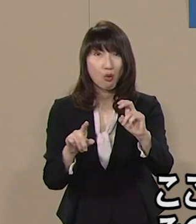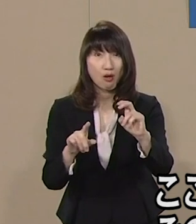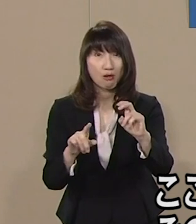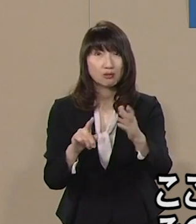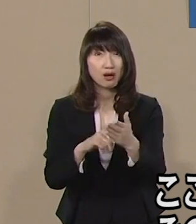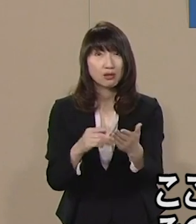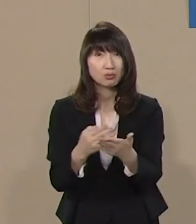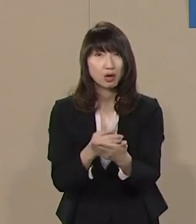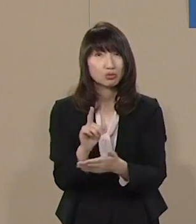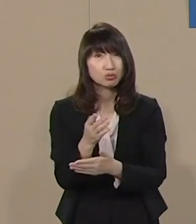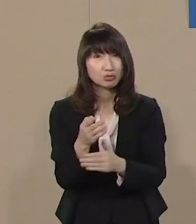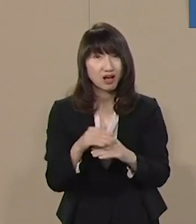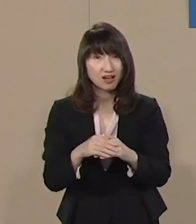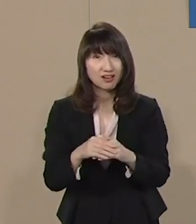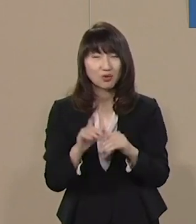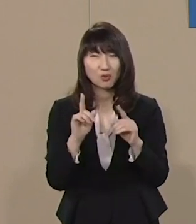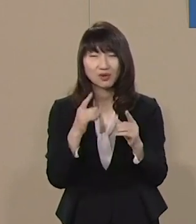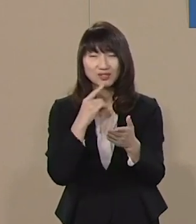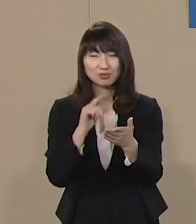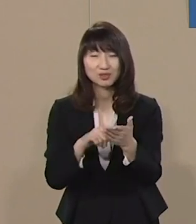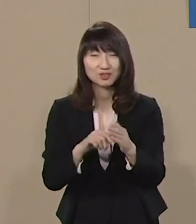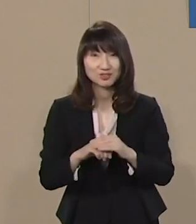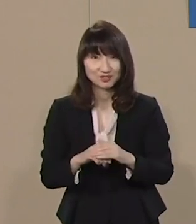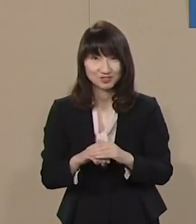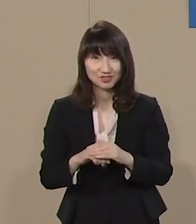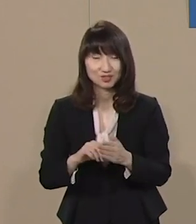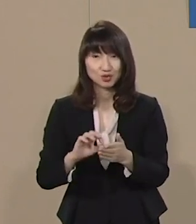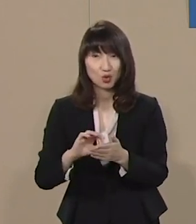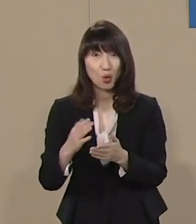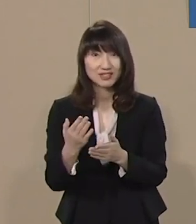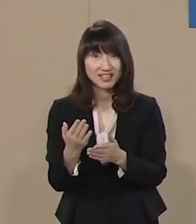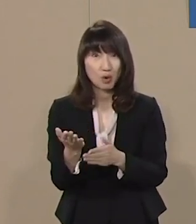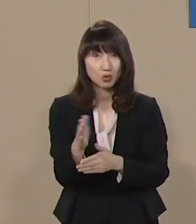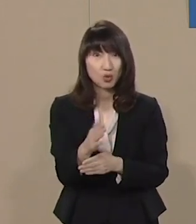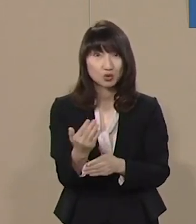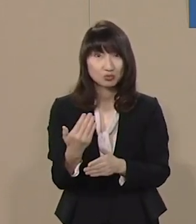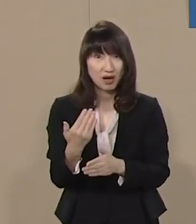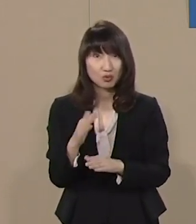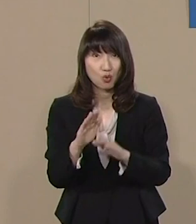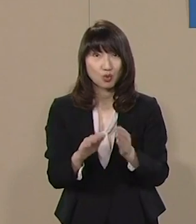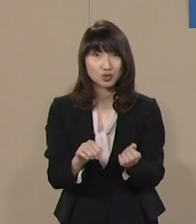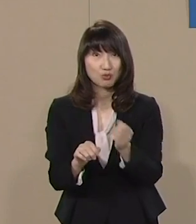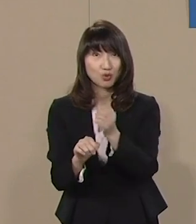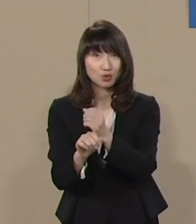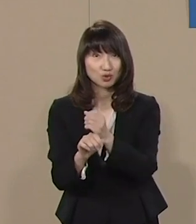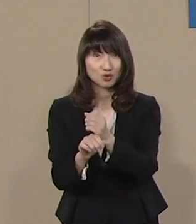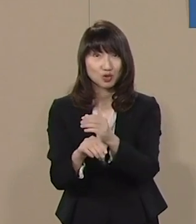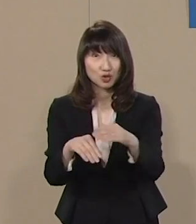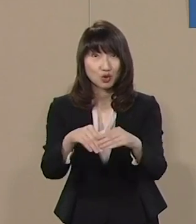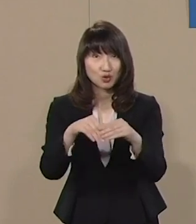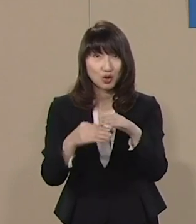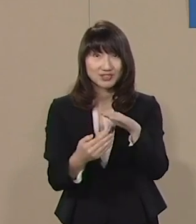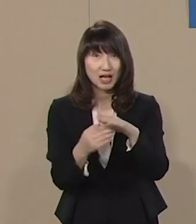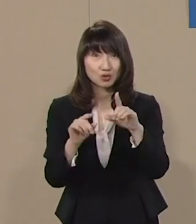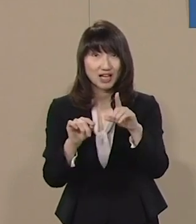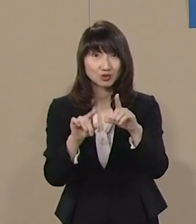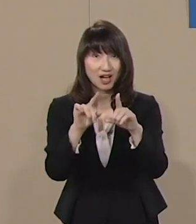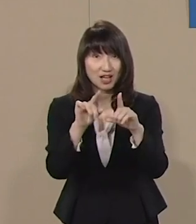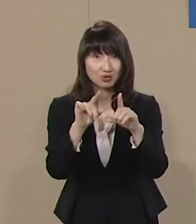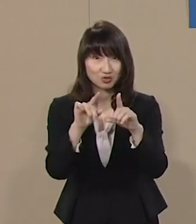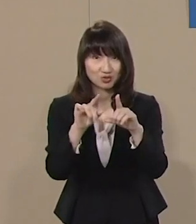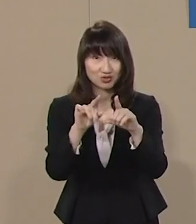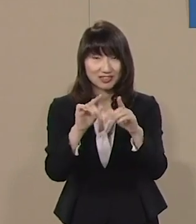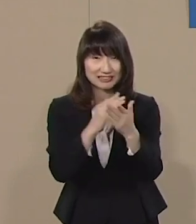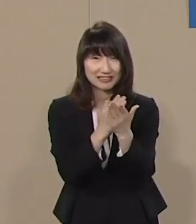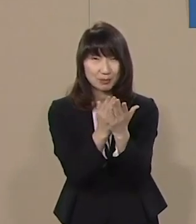どうするんですかって話答えは親父消費税を導入する前に戻します所得税の最高税率を上げる